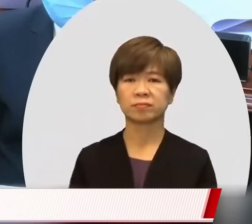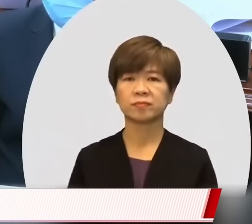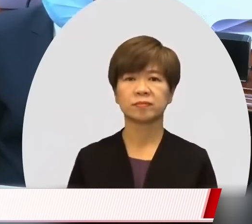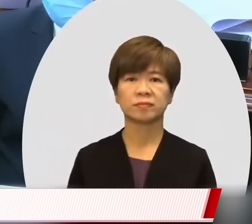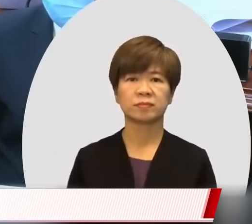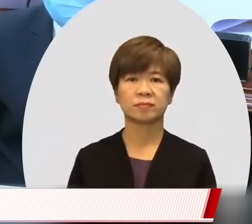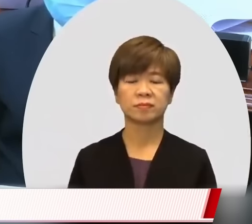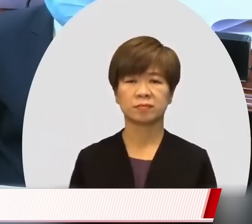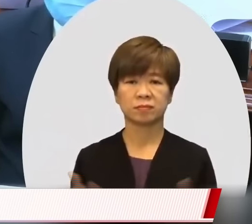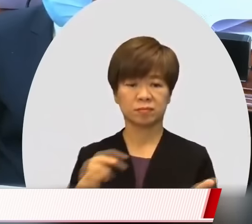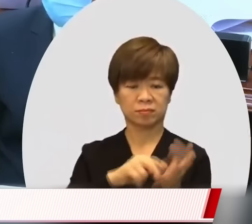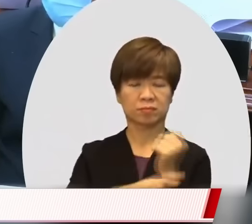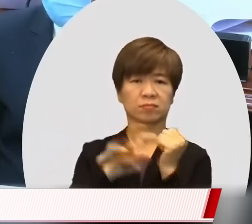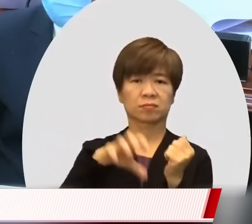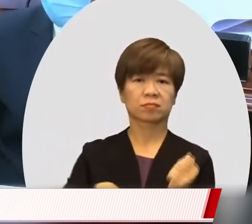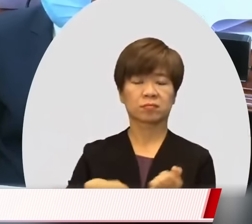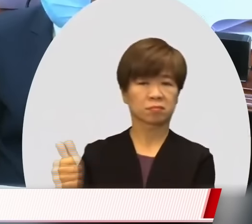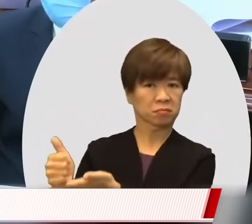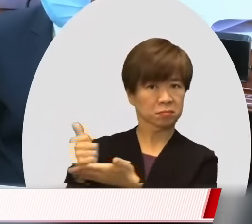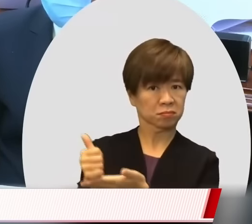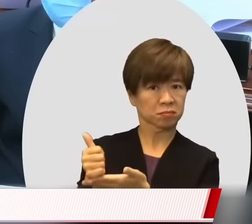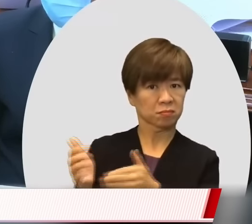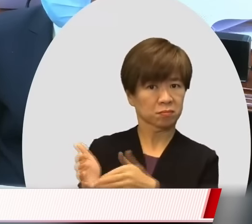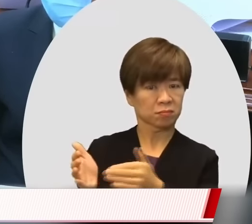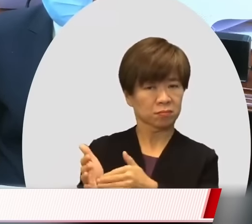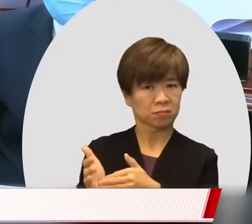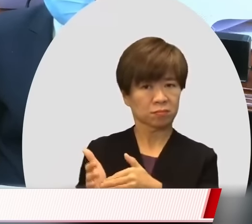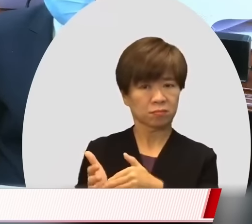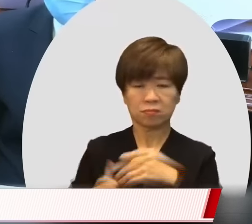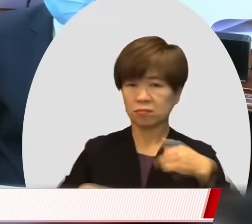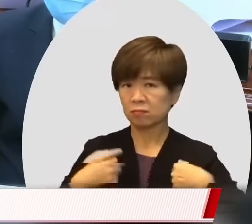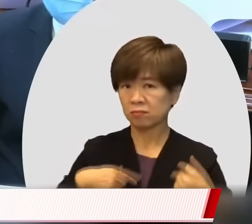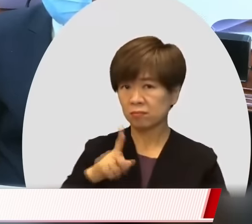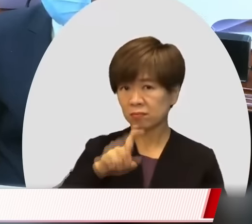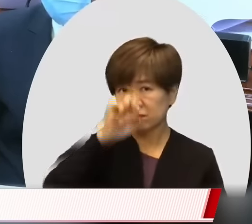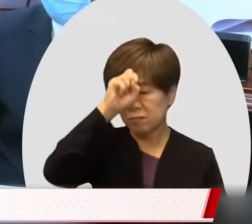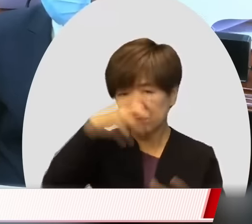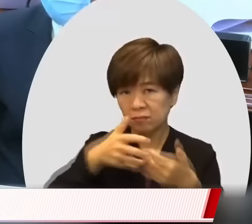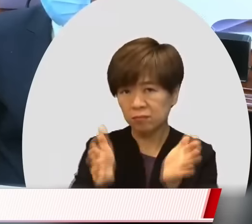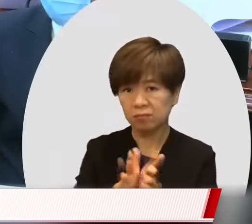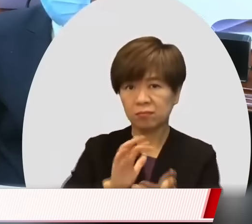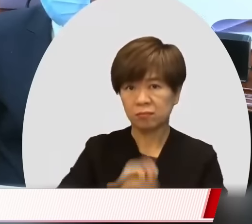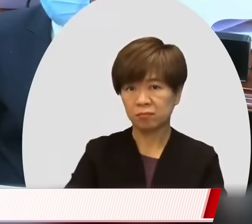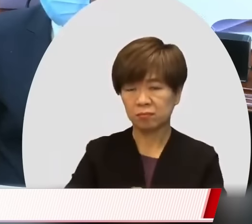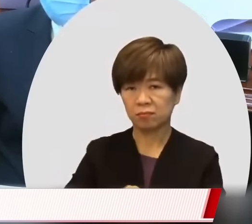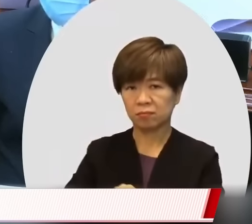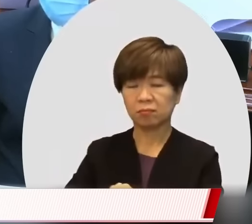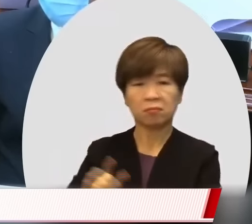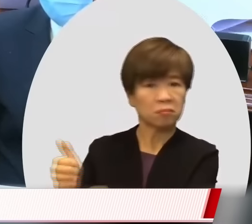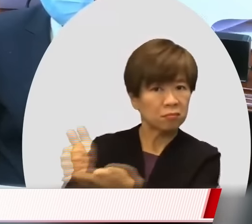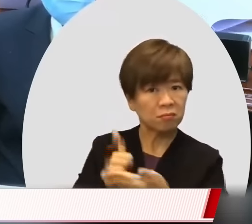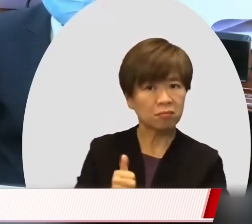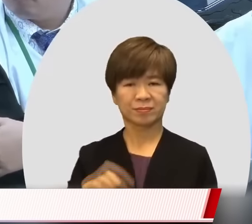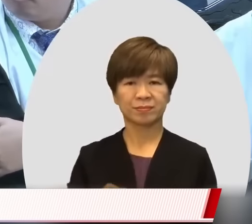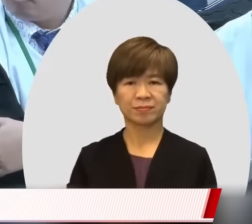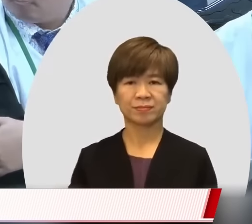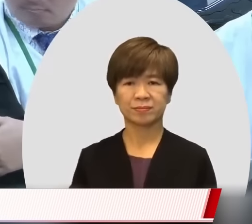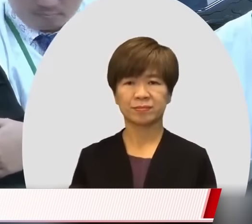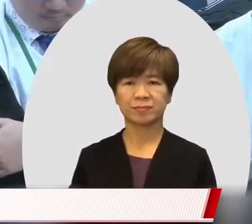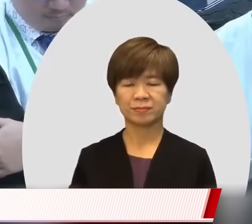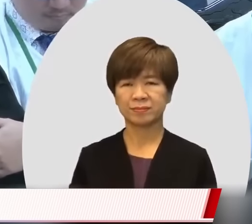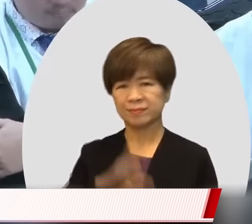的立法院邀他来，然后立法院任何一个党团片面的就可以决定来了以后会发生什么事情。